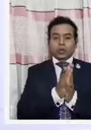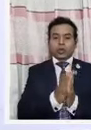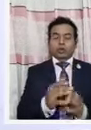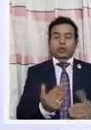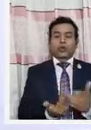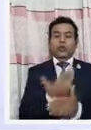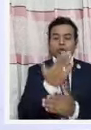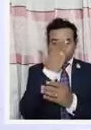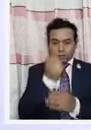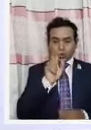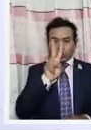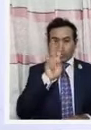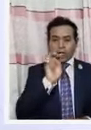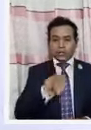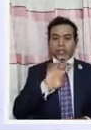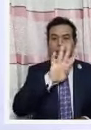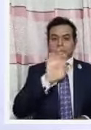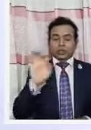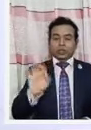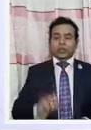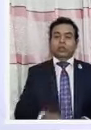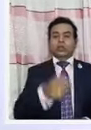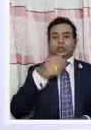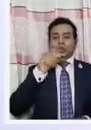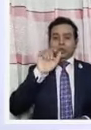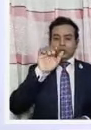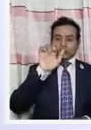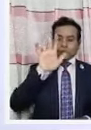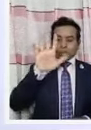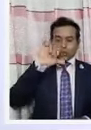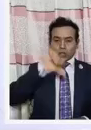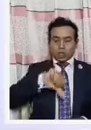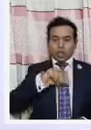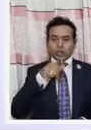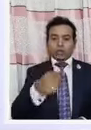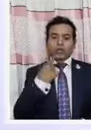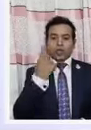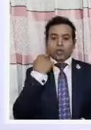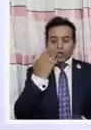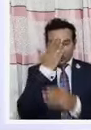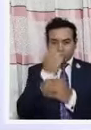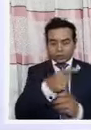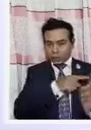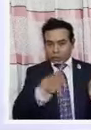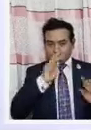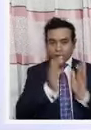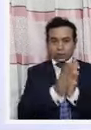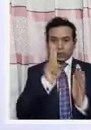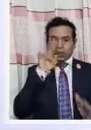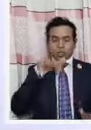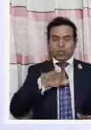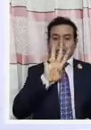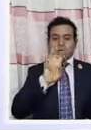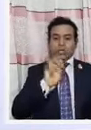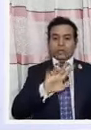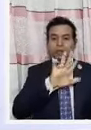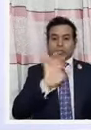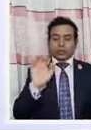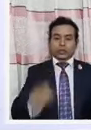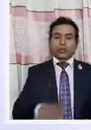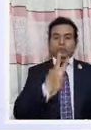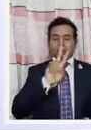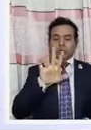10,28,299টি। 24 ঘন্টায় যা নমুনা পরীক্ষা হয়েছে তাতে শনাক্ত হয়েছে 2,459 জন। এ পর্যন্ত